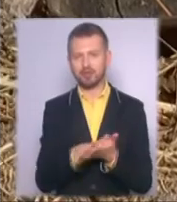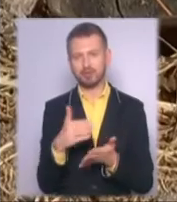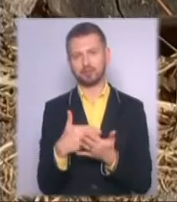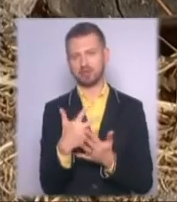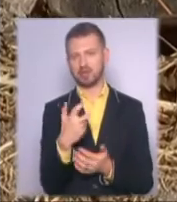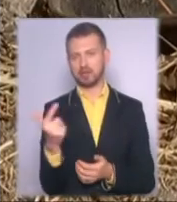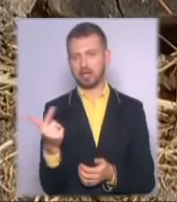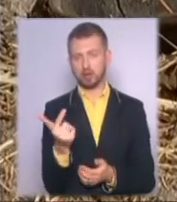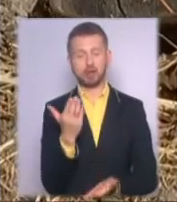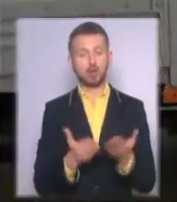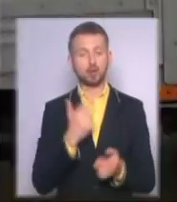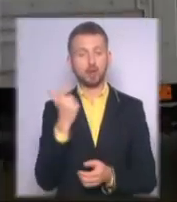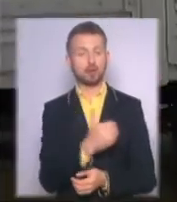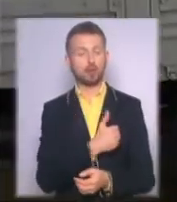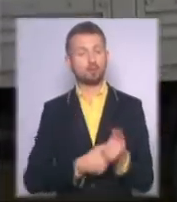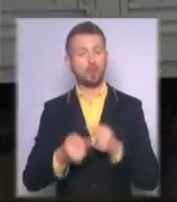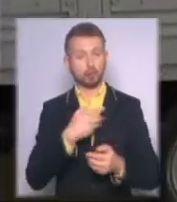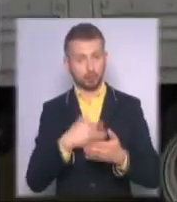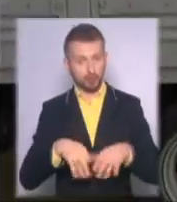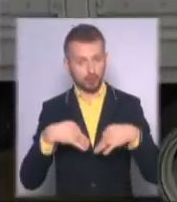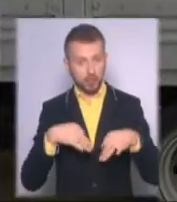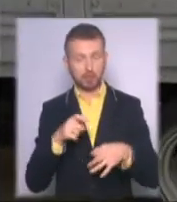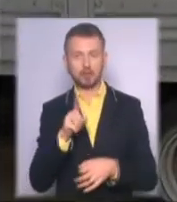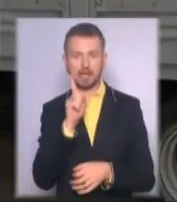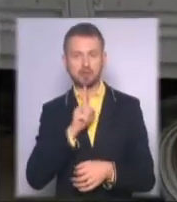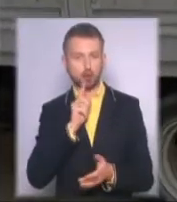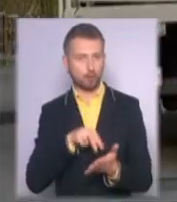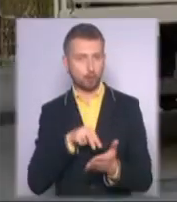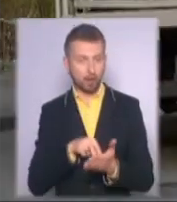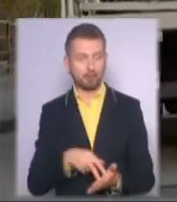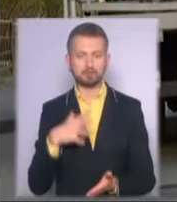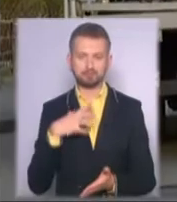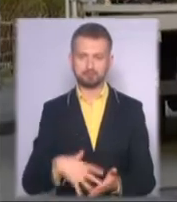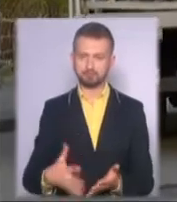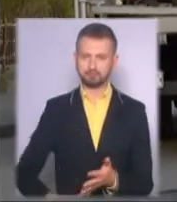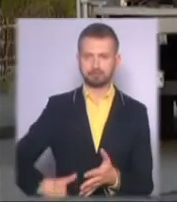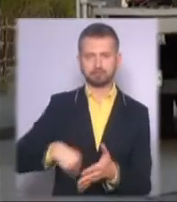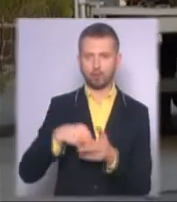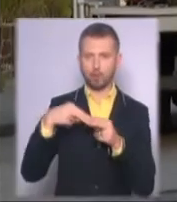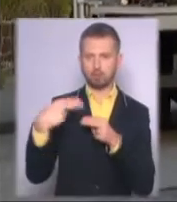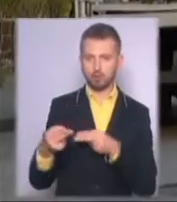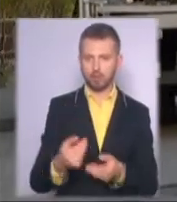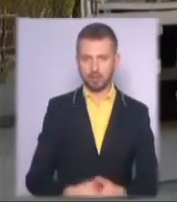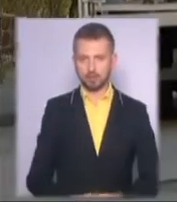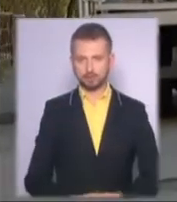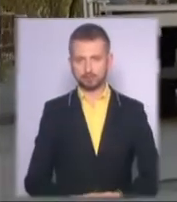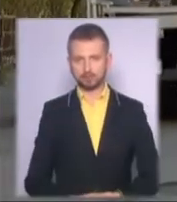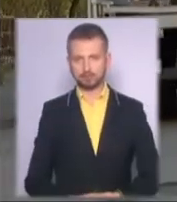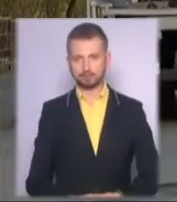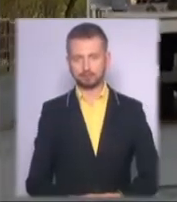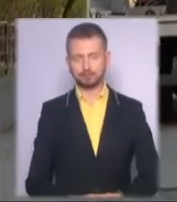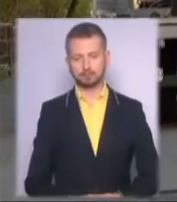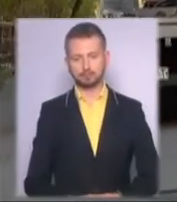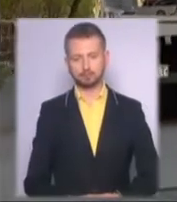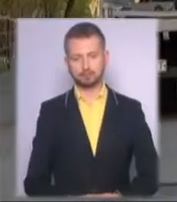якщо власники захочуть повернути свою машину з тимчасової стоянки, їм доведеться компенсувати ці гроші. Вероніка Сектим, Євген Товкай,